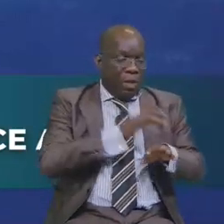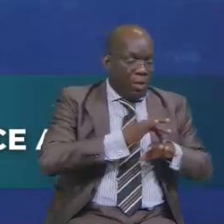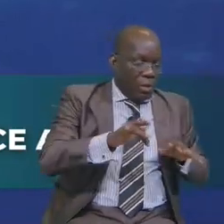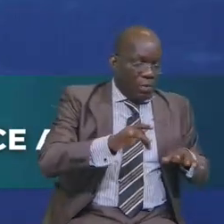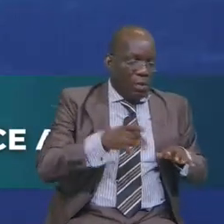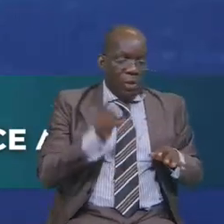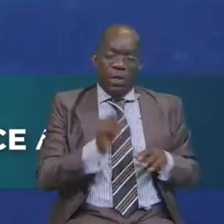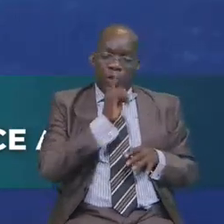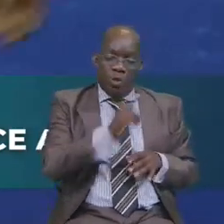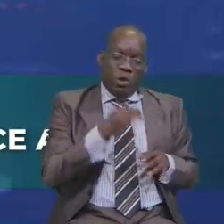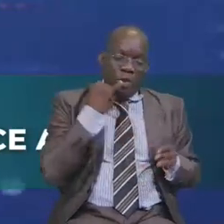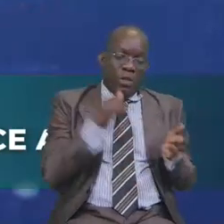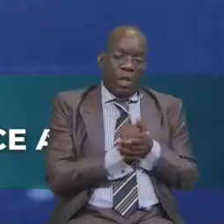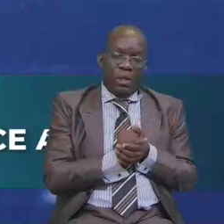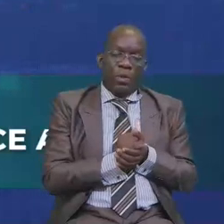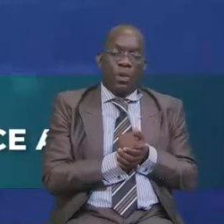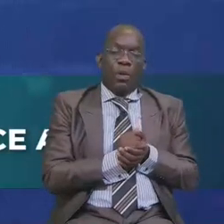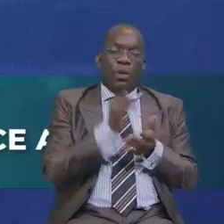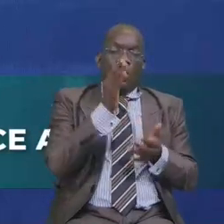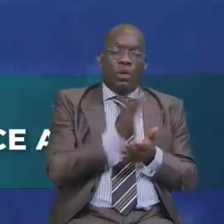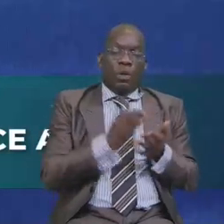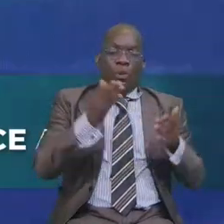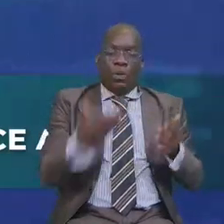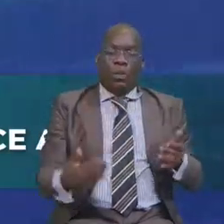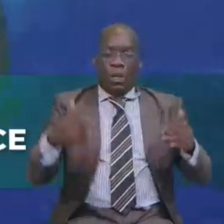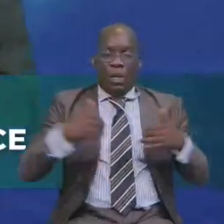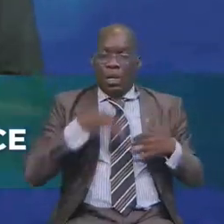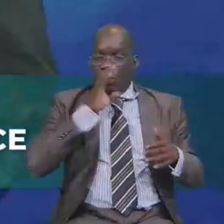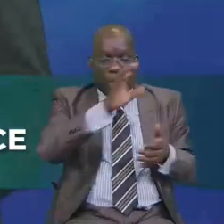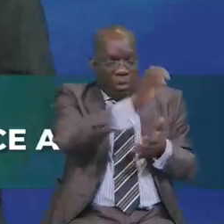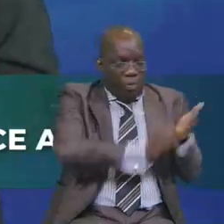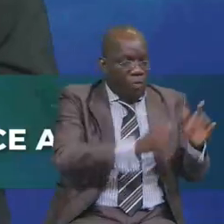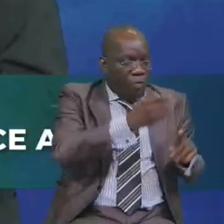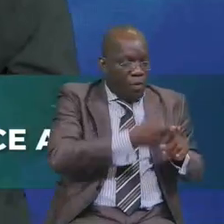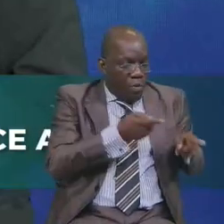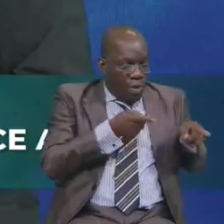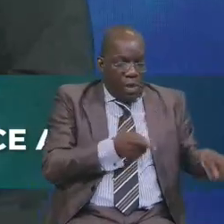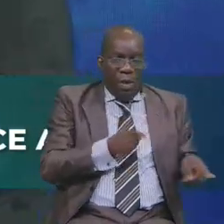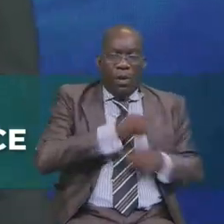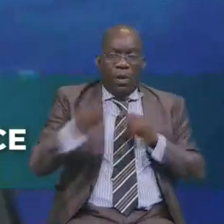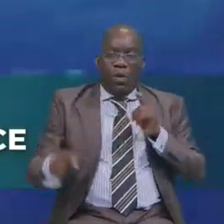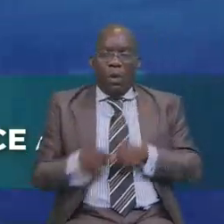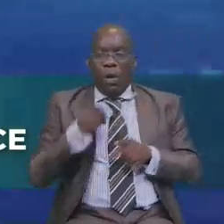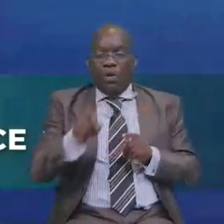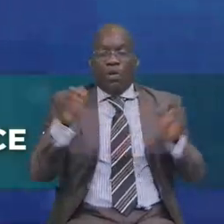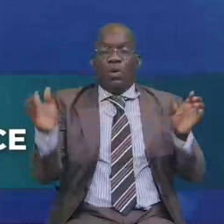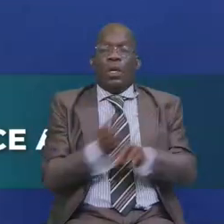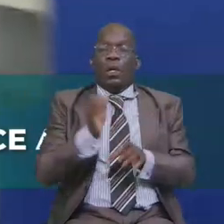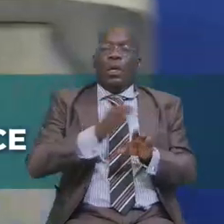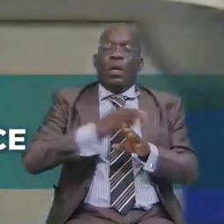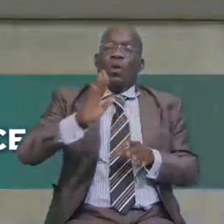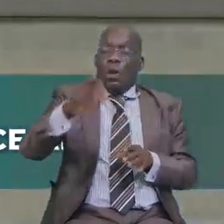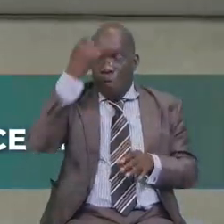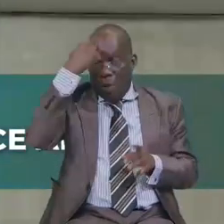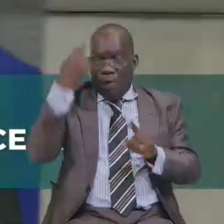le fait est que quelque chose a été ôté. Lorsque vous détournez vos pensées de vos